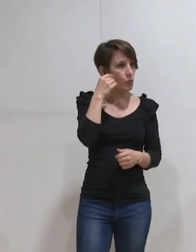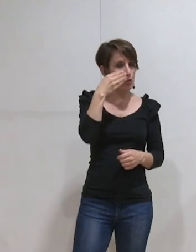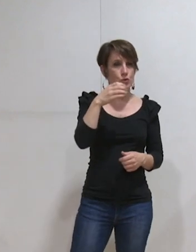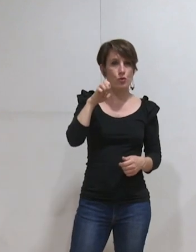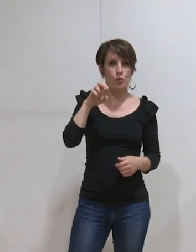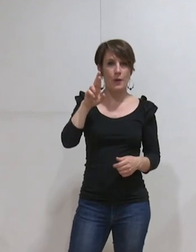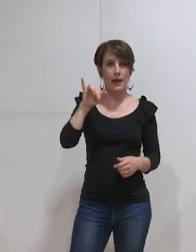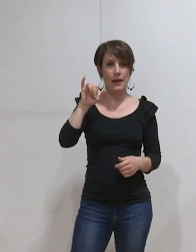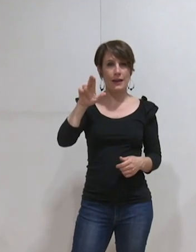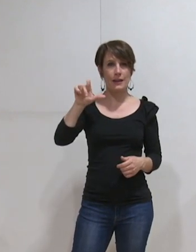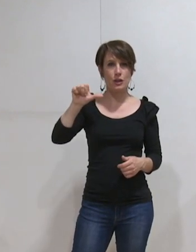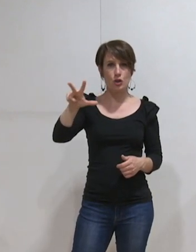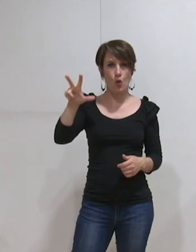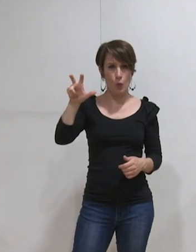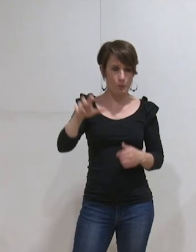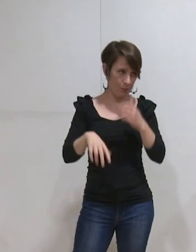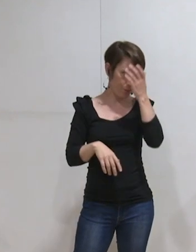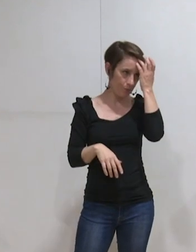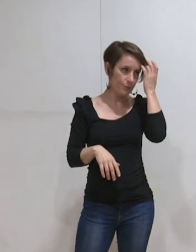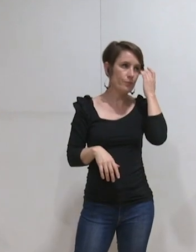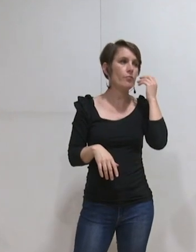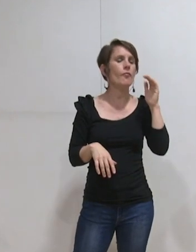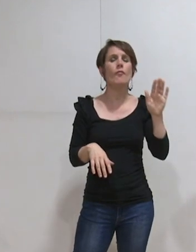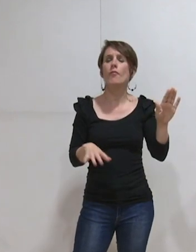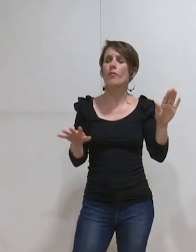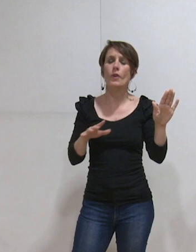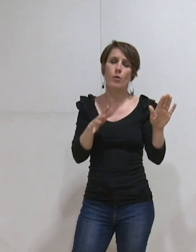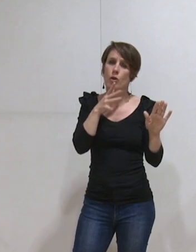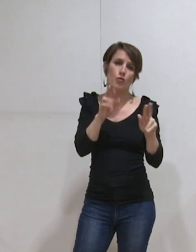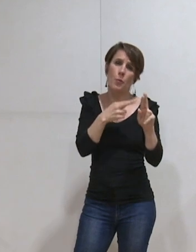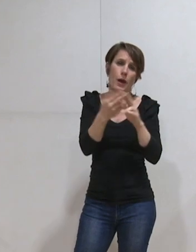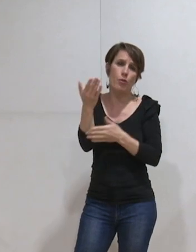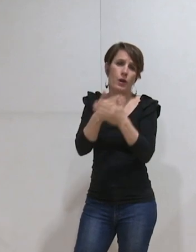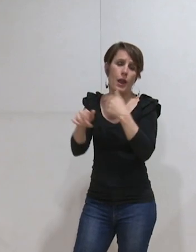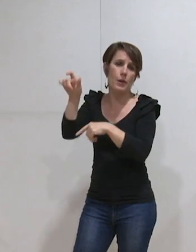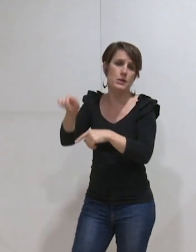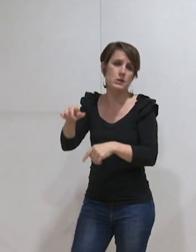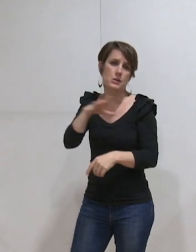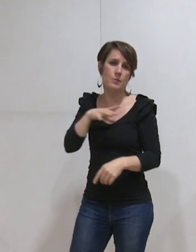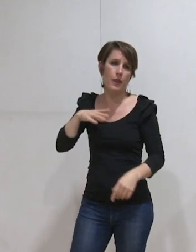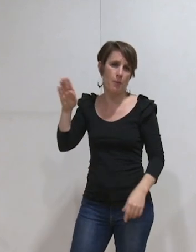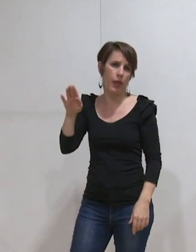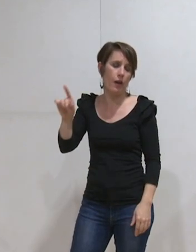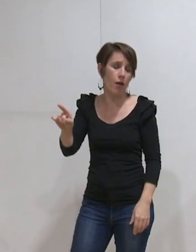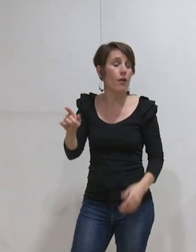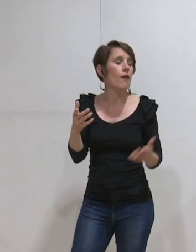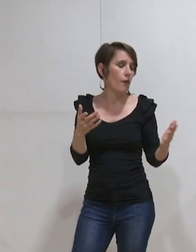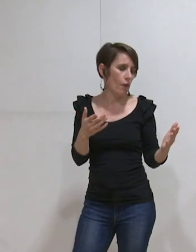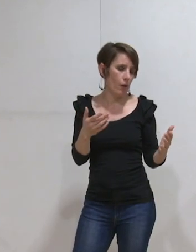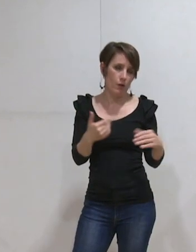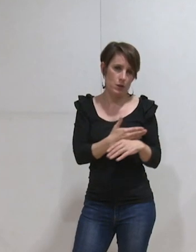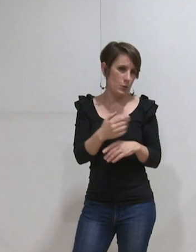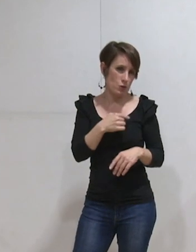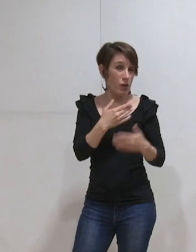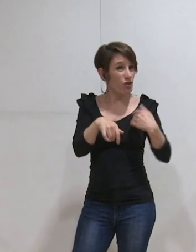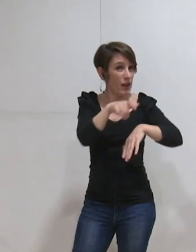demande oui je vais pas je vais pas répondre sur ce point à la place de Corine Bernard je pense que la réflexion nous sommes en train de la mener au sein du comité